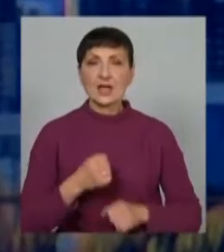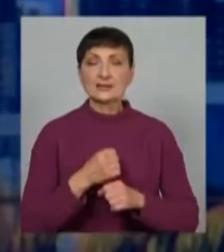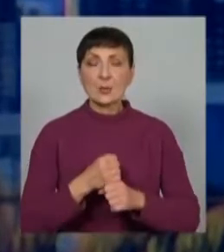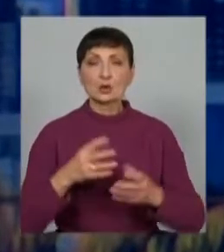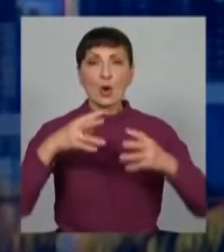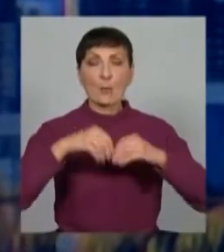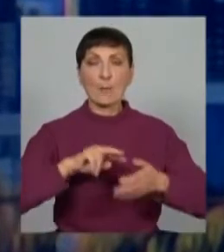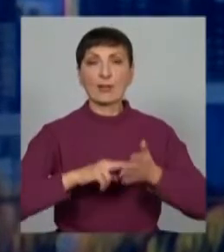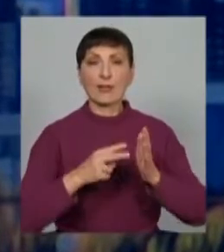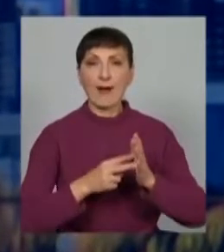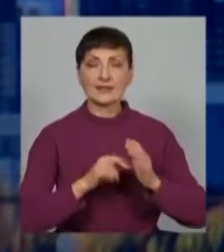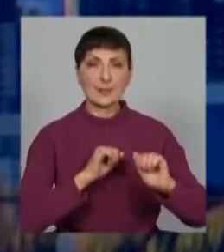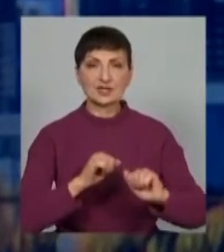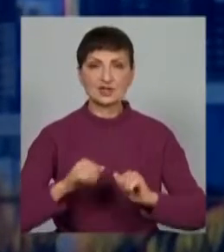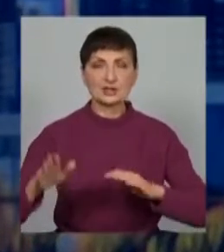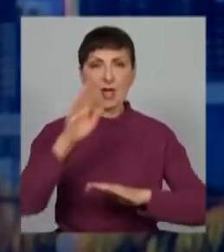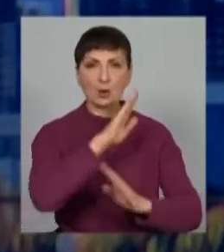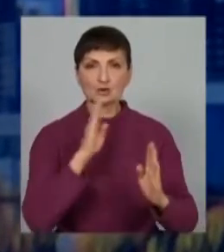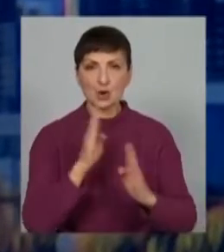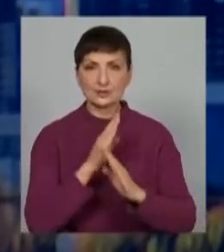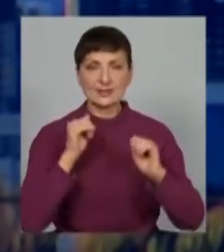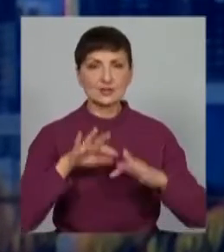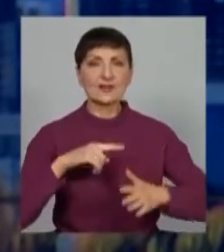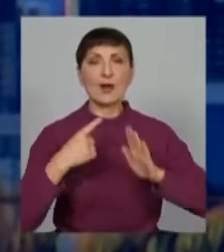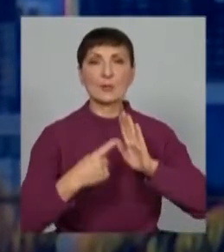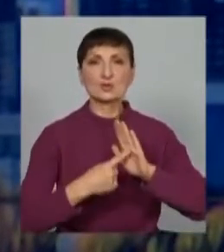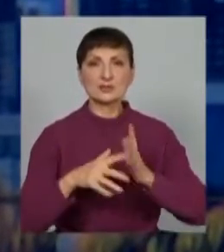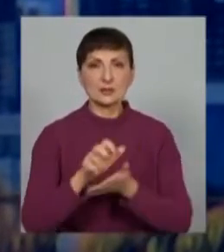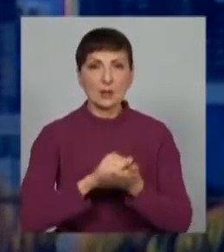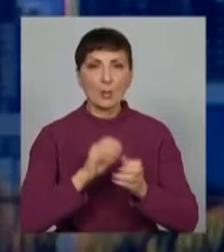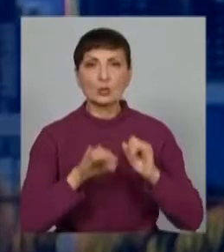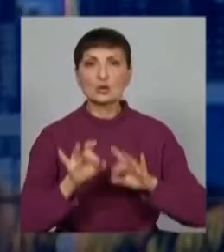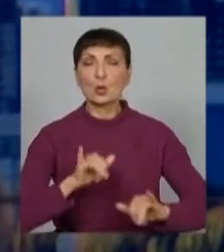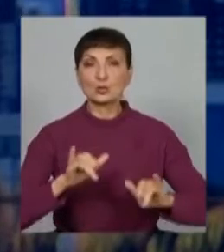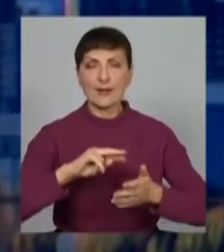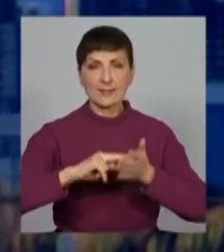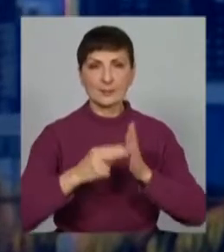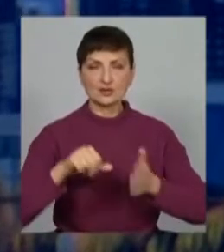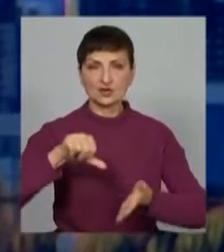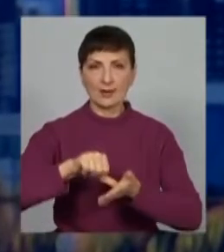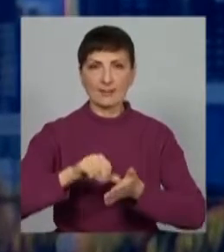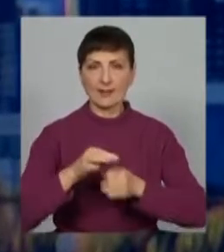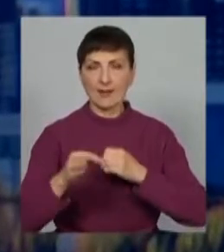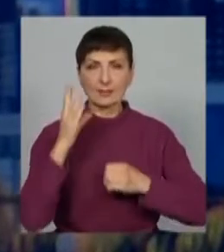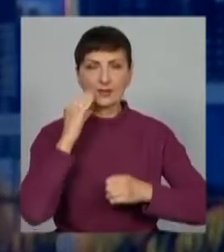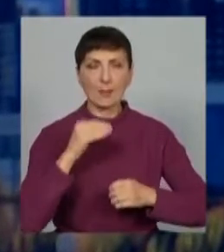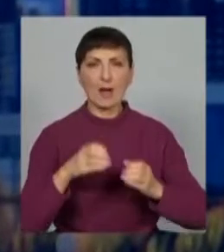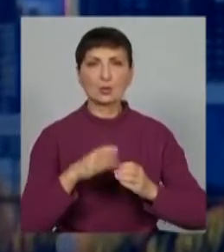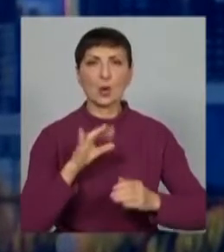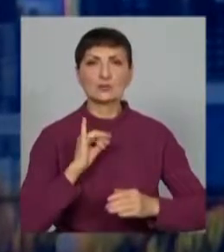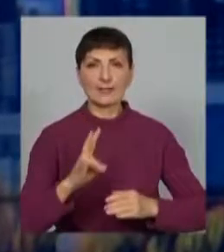Разработать комплексный план мер по защите окружающей среды и решить вопрос с утилизацией отходов намерены члены алматинского филиала партии